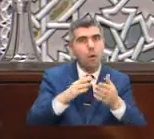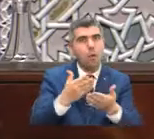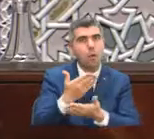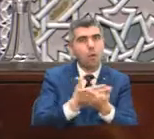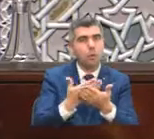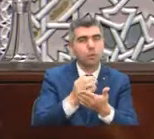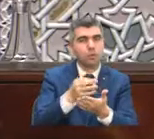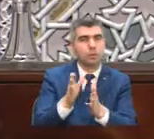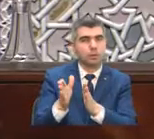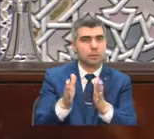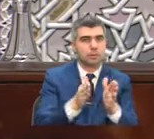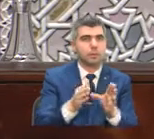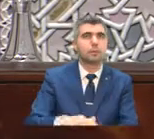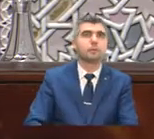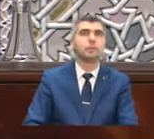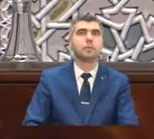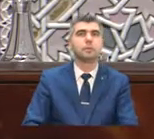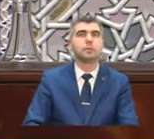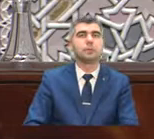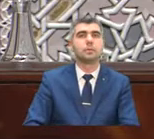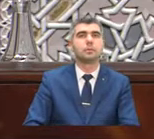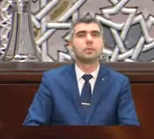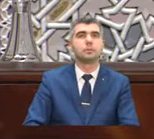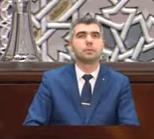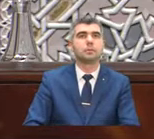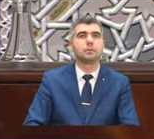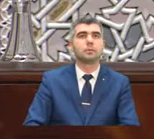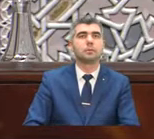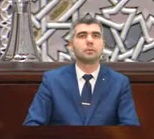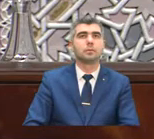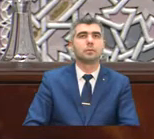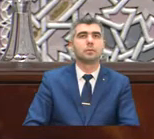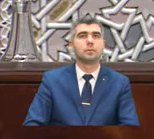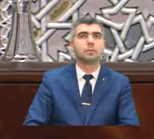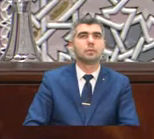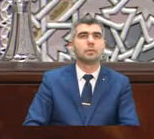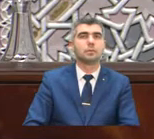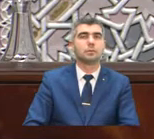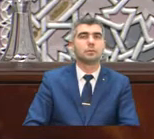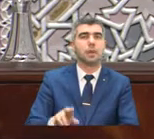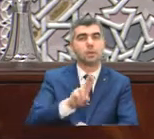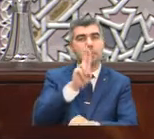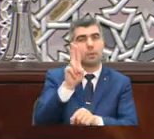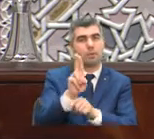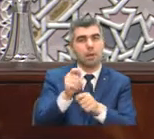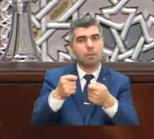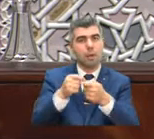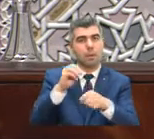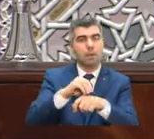هل شكرا سيد الوزير. تعقيبكم سيد النائب.